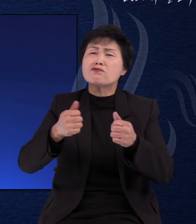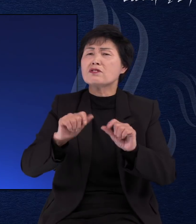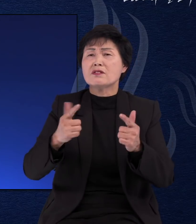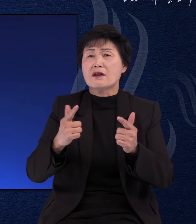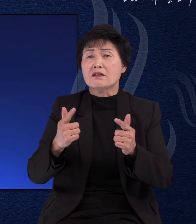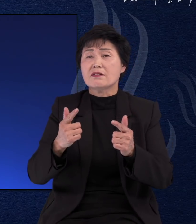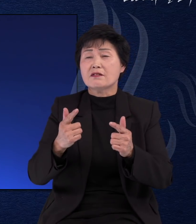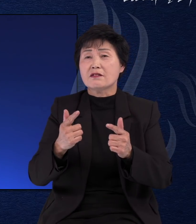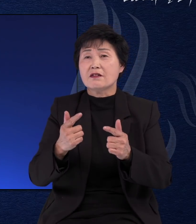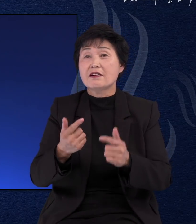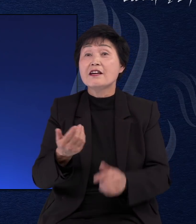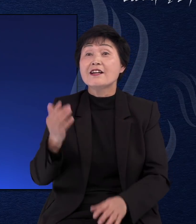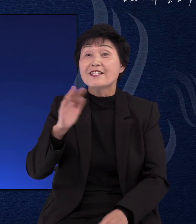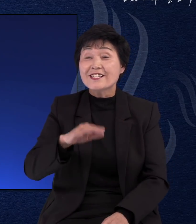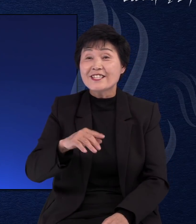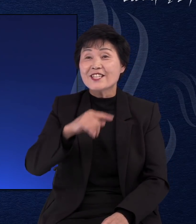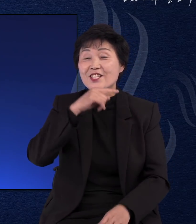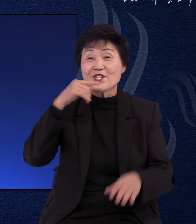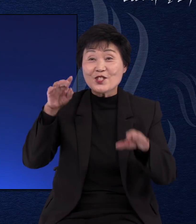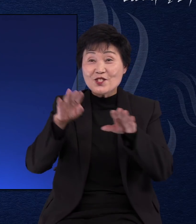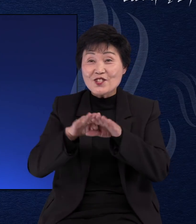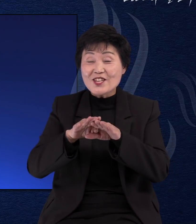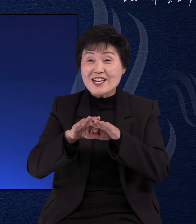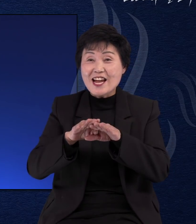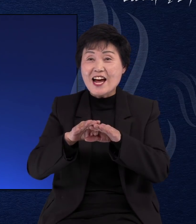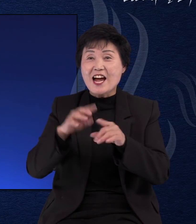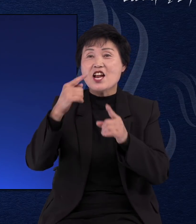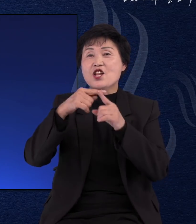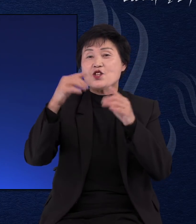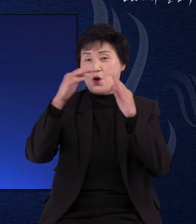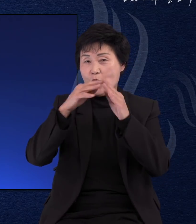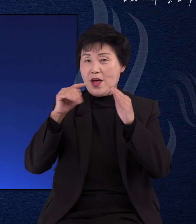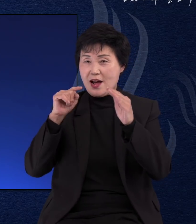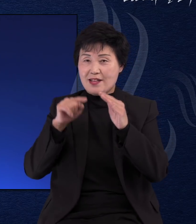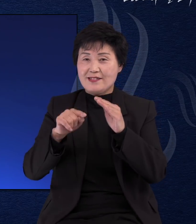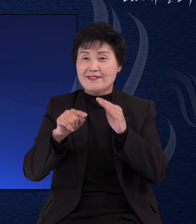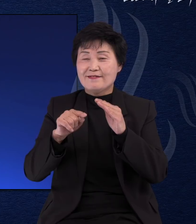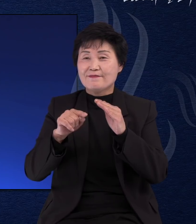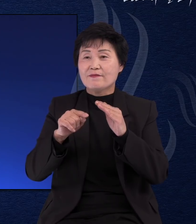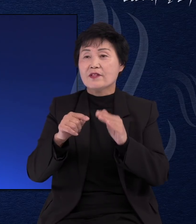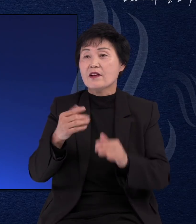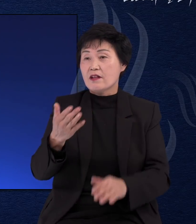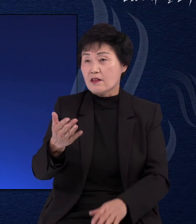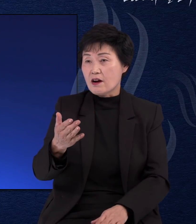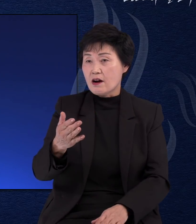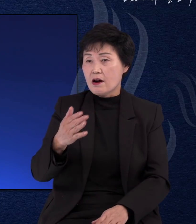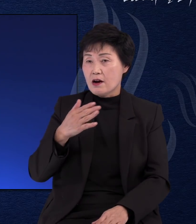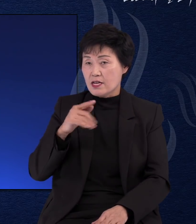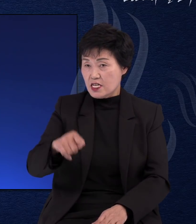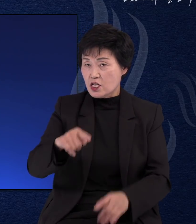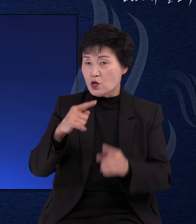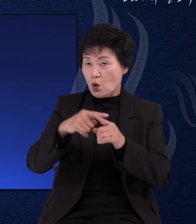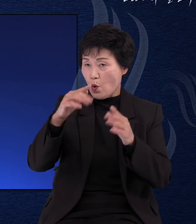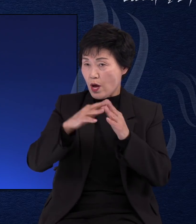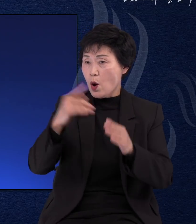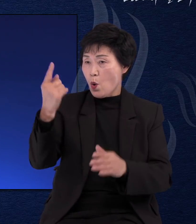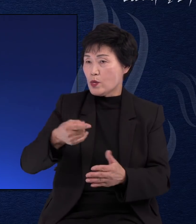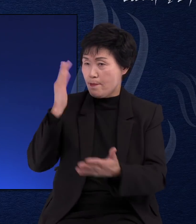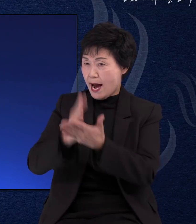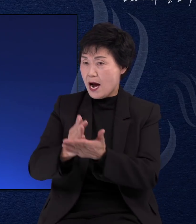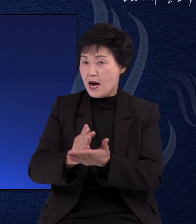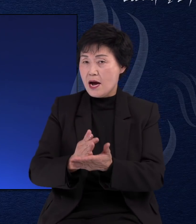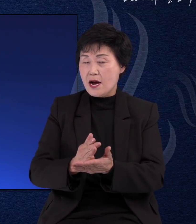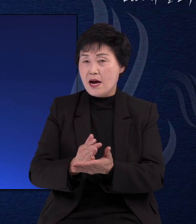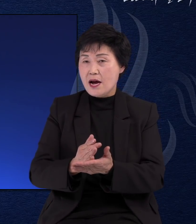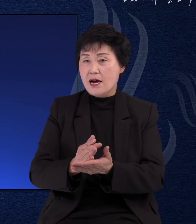주일날 그래도 시골교회로 내려갔는데 장로님이 저를 부르시고는 너 우리 교회를 영원히 떠나라. 그래서